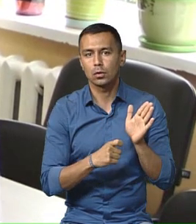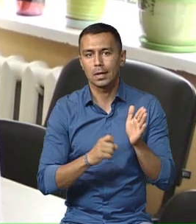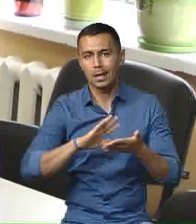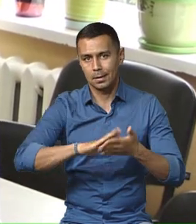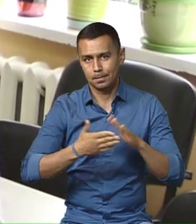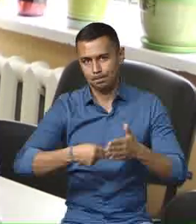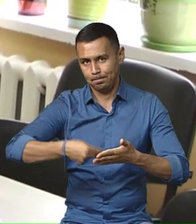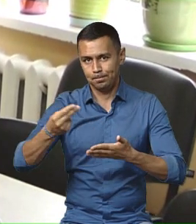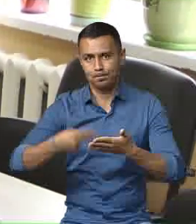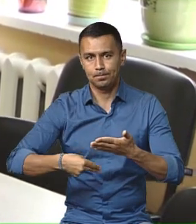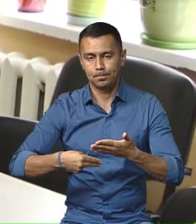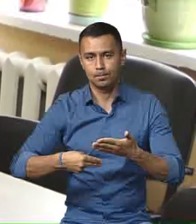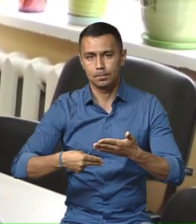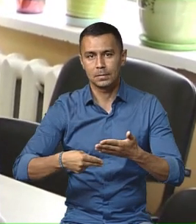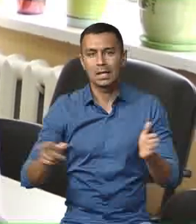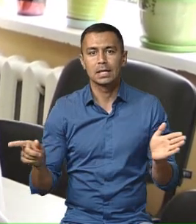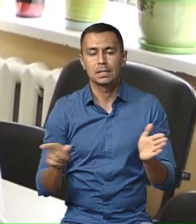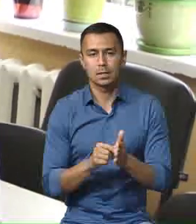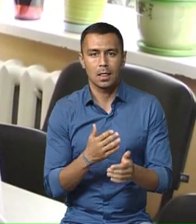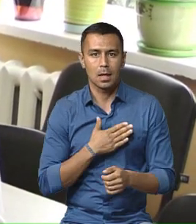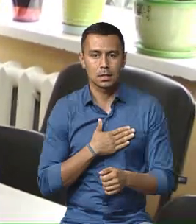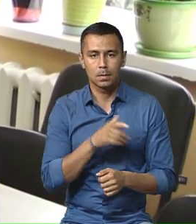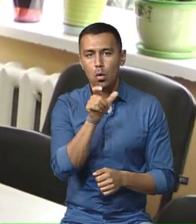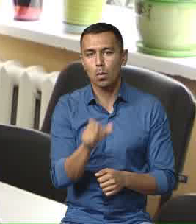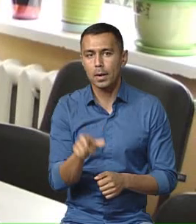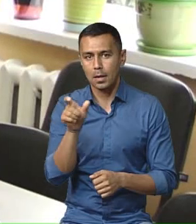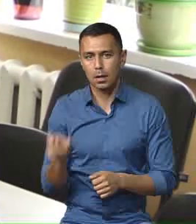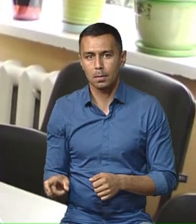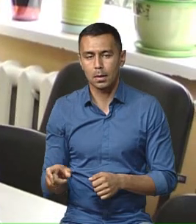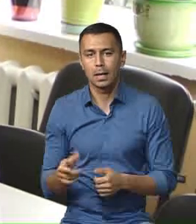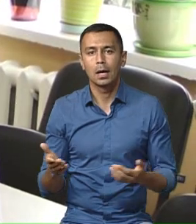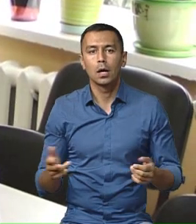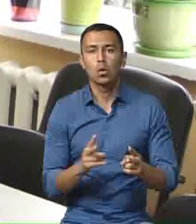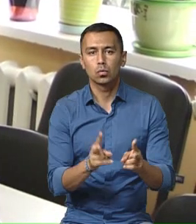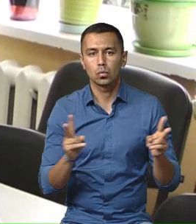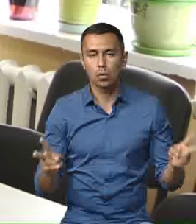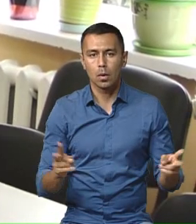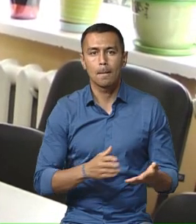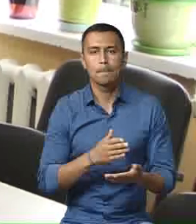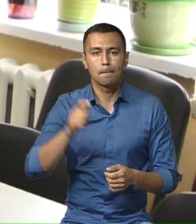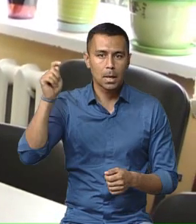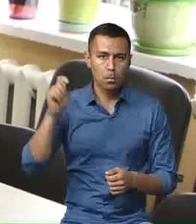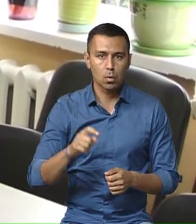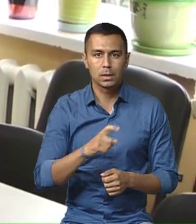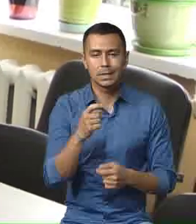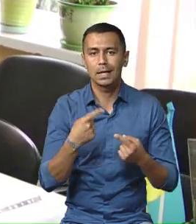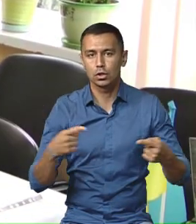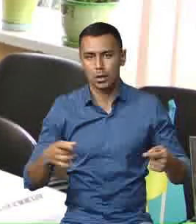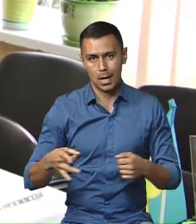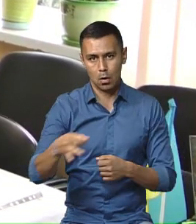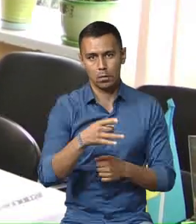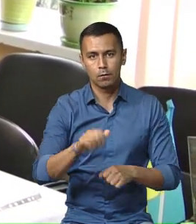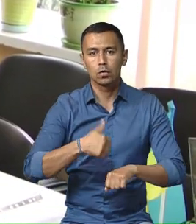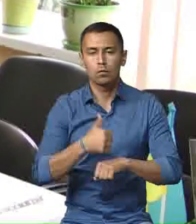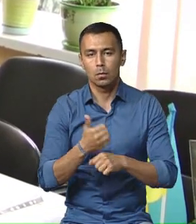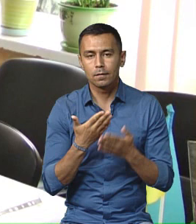декларацій, укладено із нашими громадянами, які прибули із інших регіонів. В